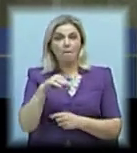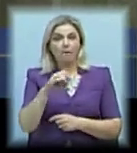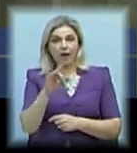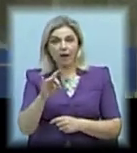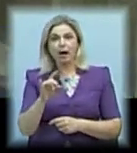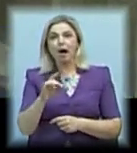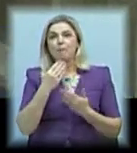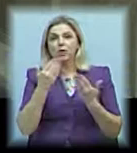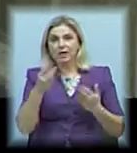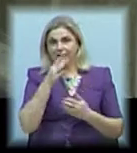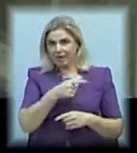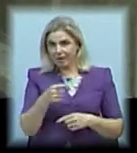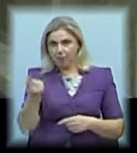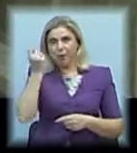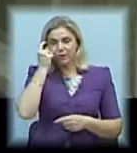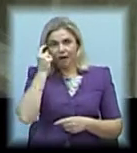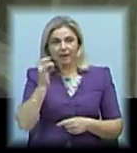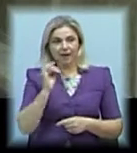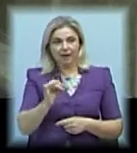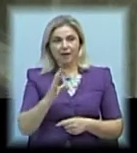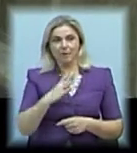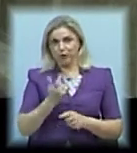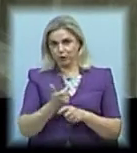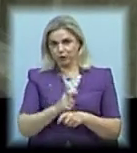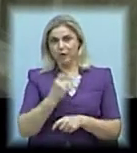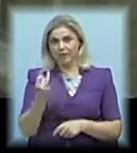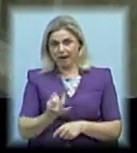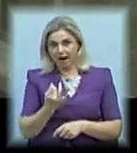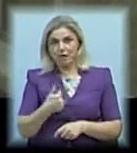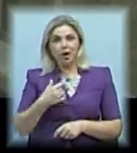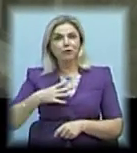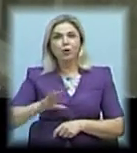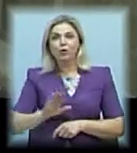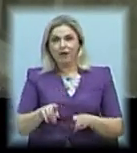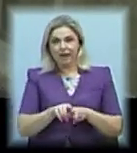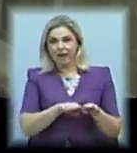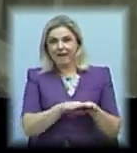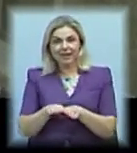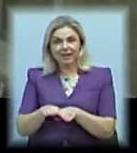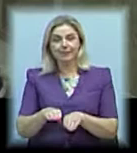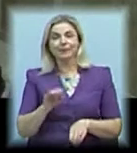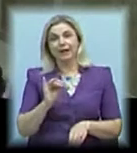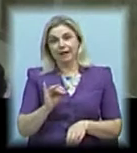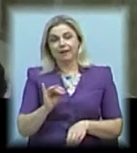спікером нашої зустрічі. Це було дуже цікаво, і я не очікувала такого рівня, дуже